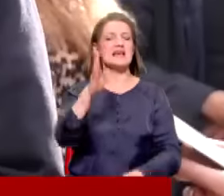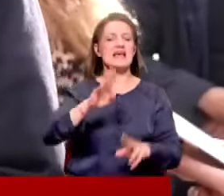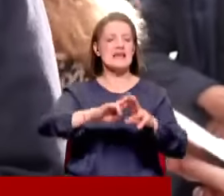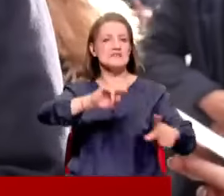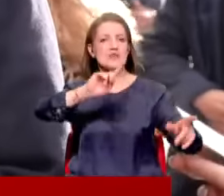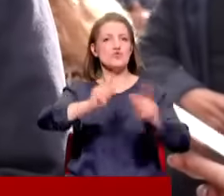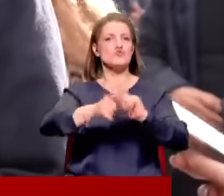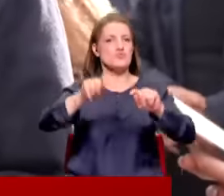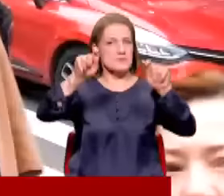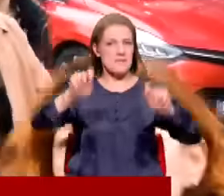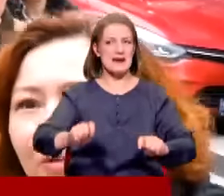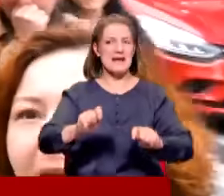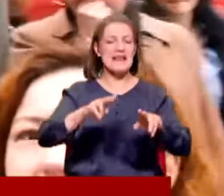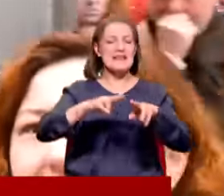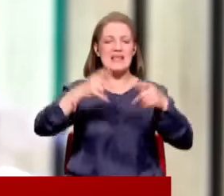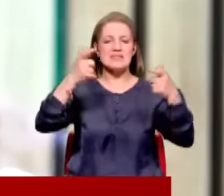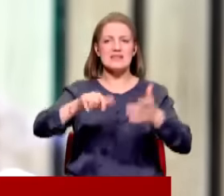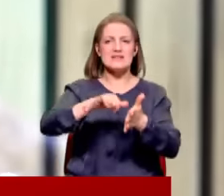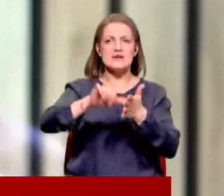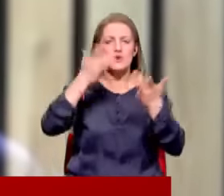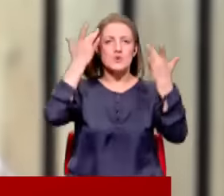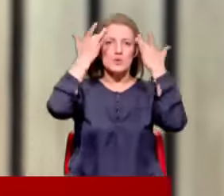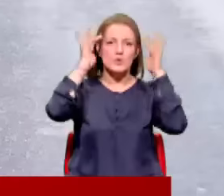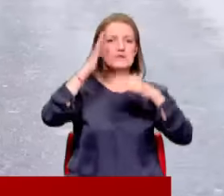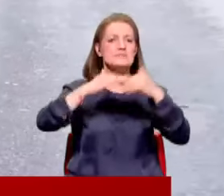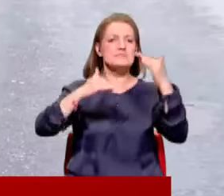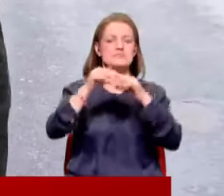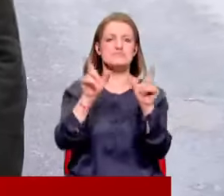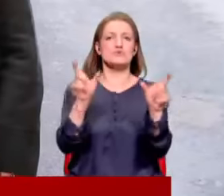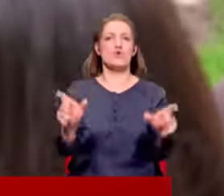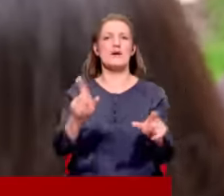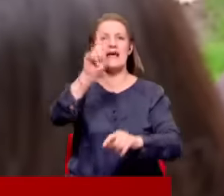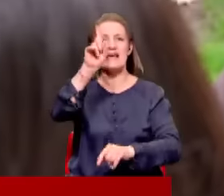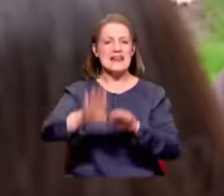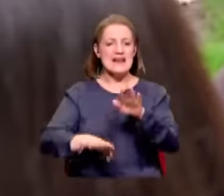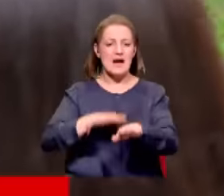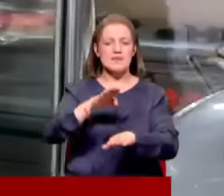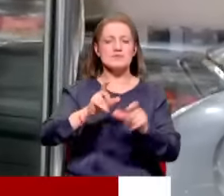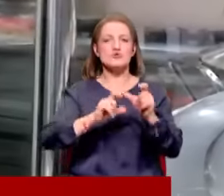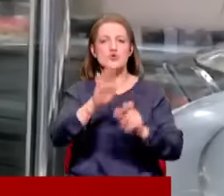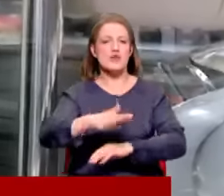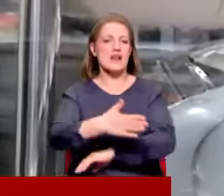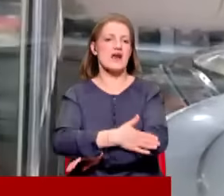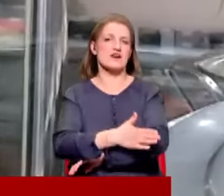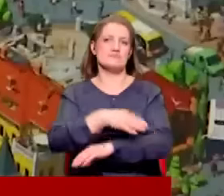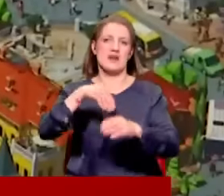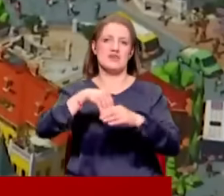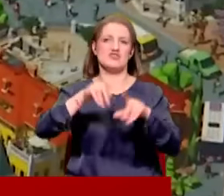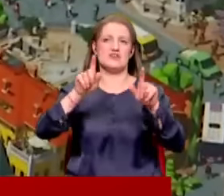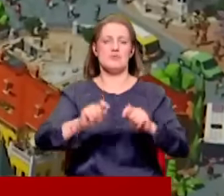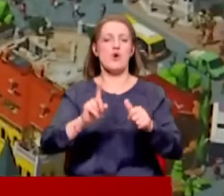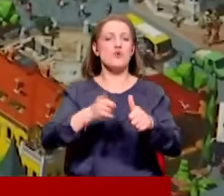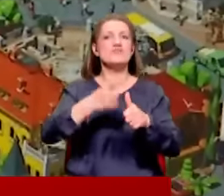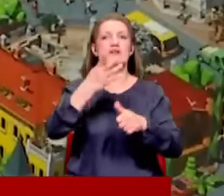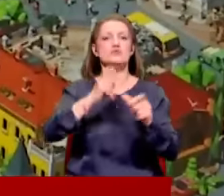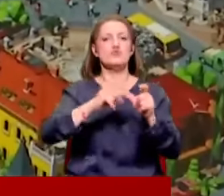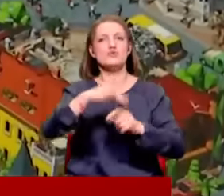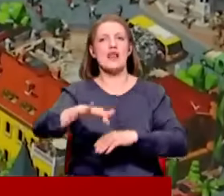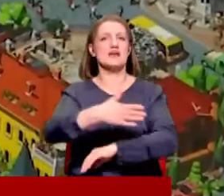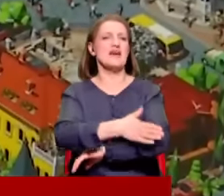kentsel dönüşüm yaparken kentin tarihi ve kültürel yapısını korumak. İlk adımı da sosyal yardımlar için atacak. Öncelikli olarak tabii